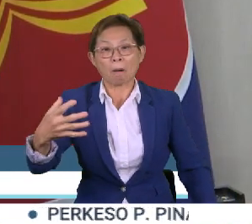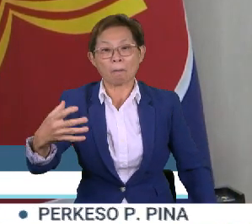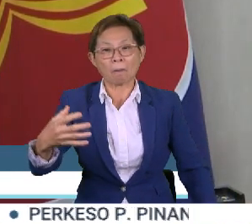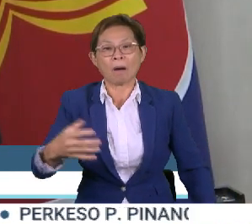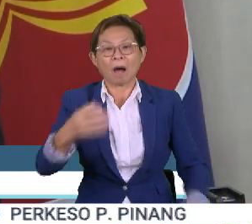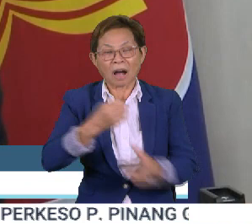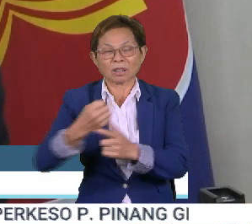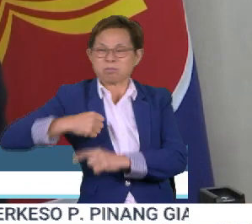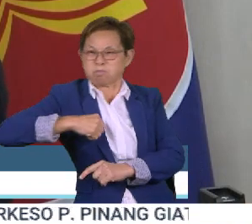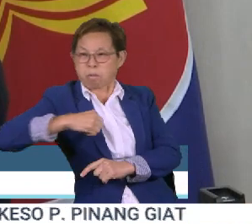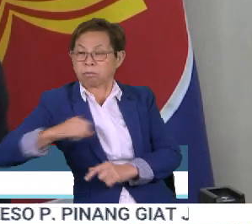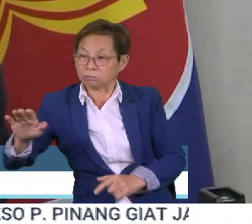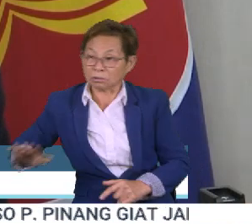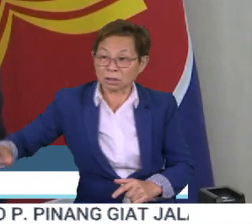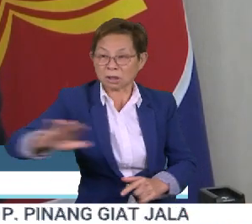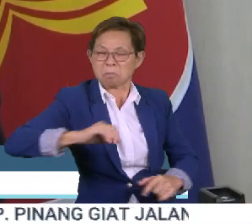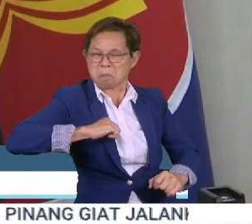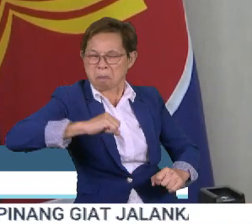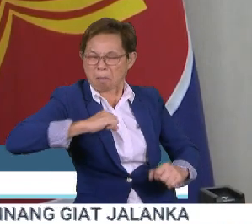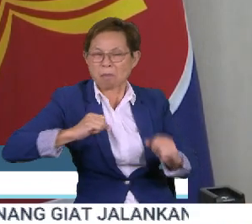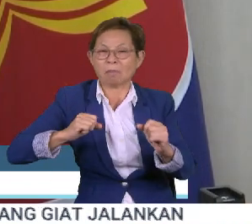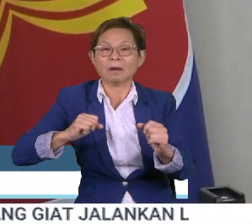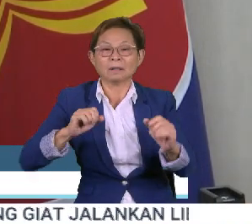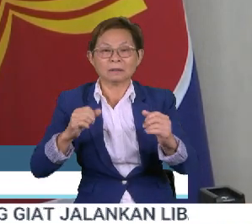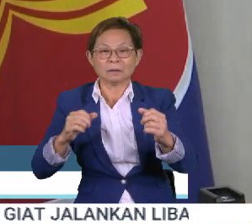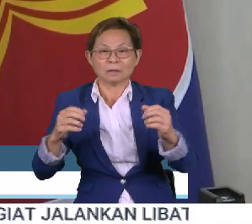atau membantah serangan